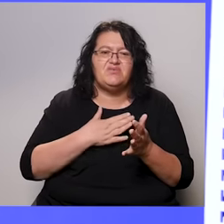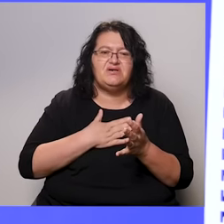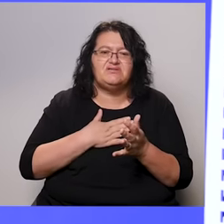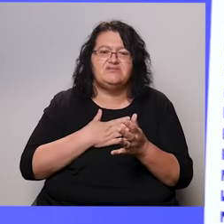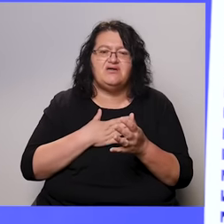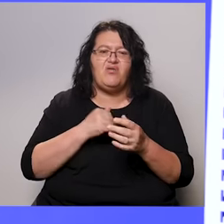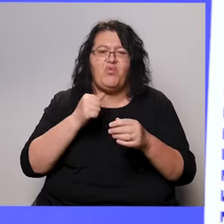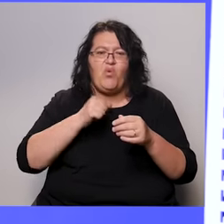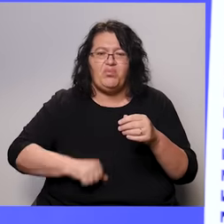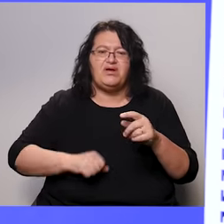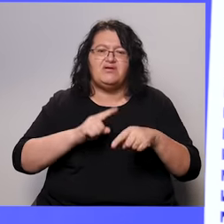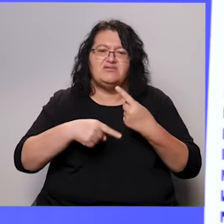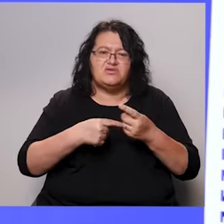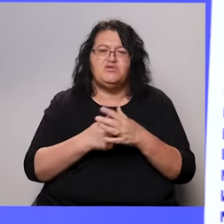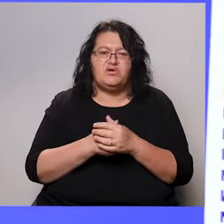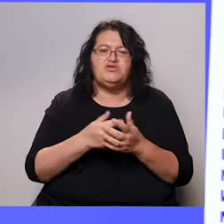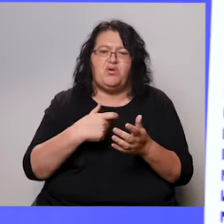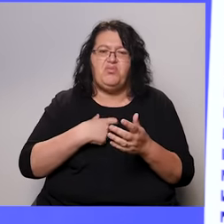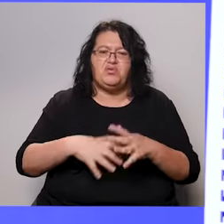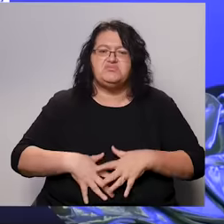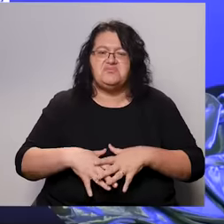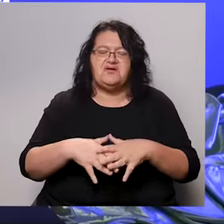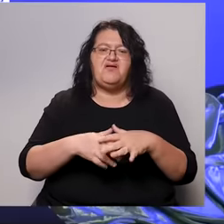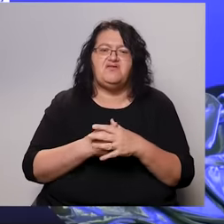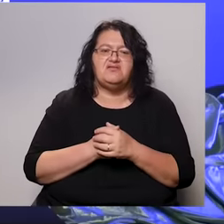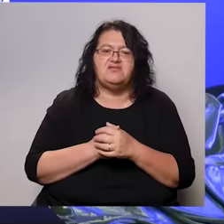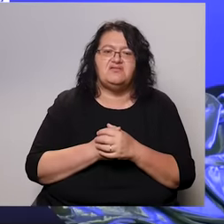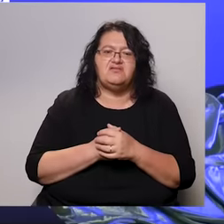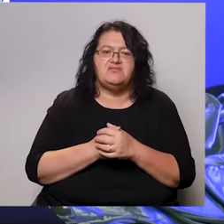intervenție medicală și după aia, zice, pot să rămân însărcinată.